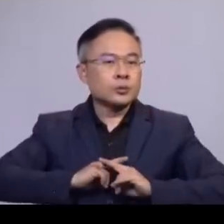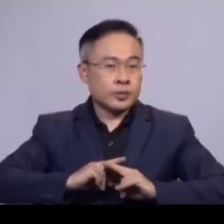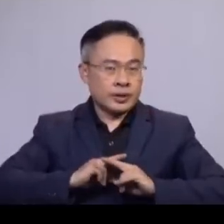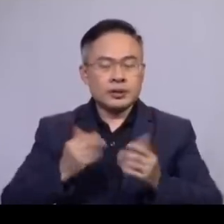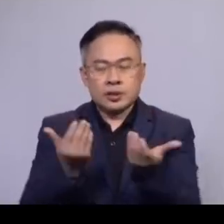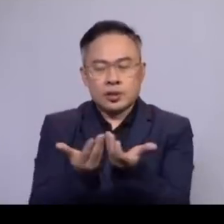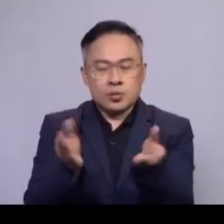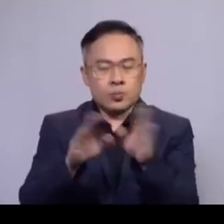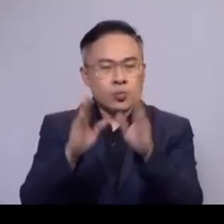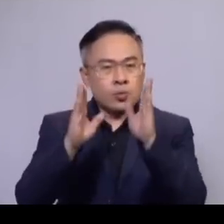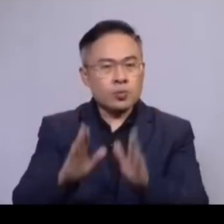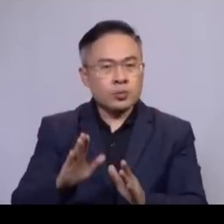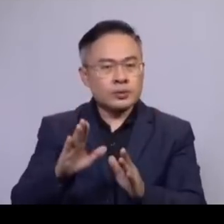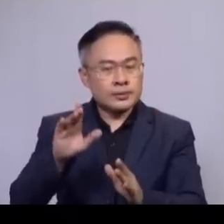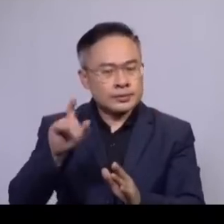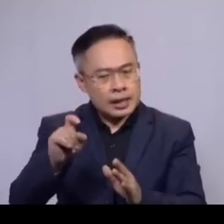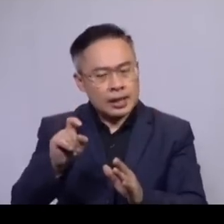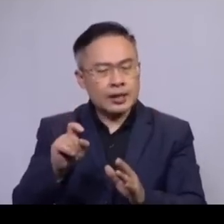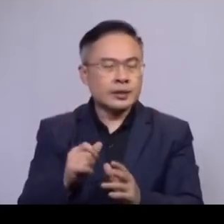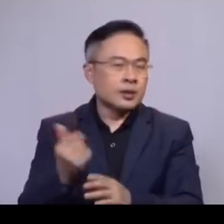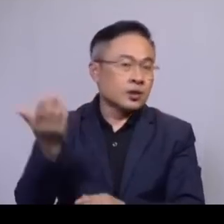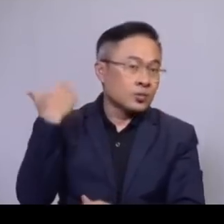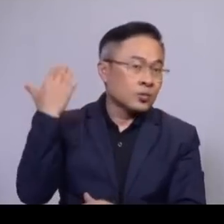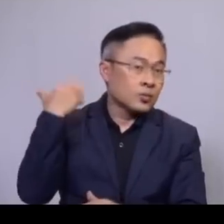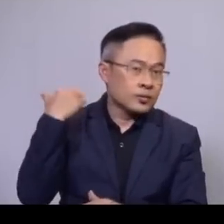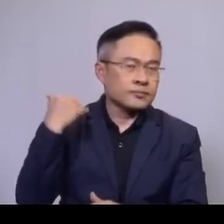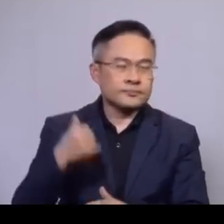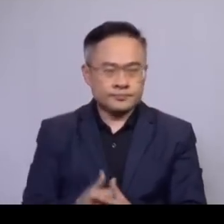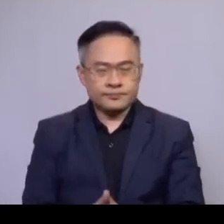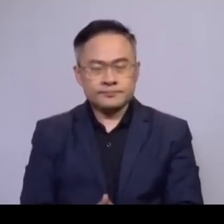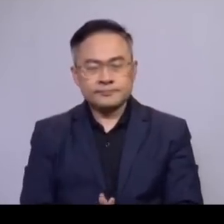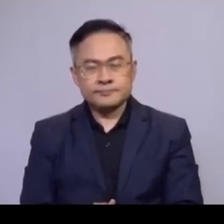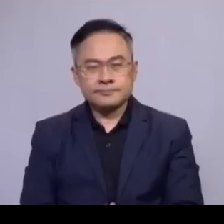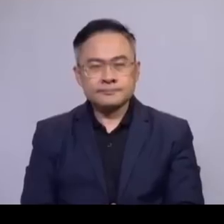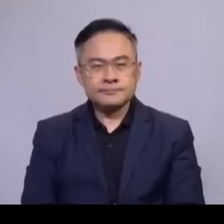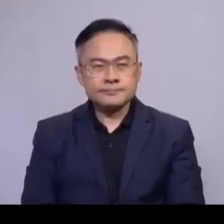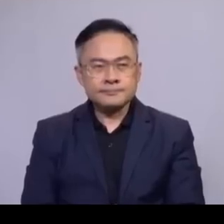าติที่ยังติดใจการเสียชีวิตในช่วงบ่ายวันนี้ครับคุณกุลธิดาคุณธีรวัฒน์ครับ